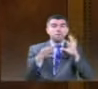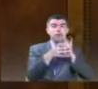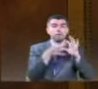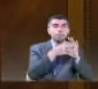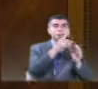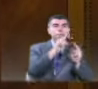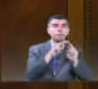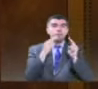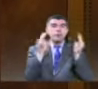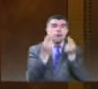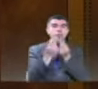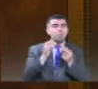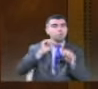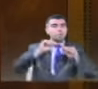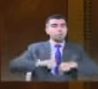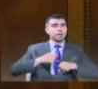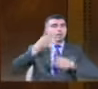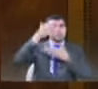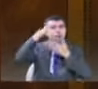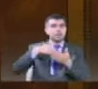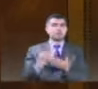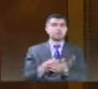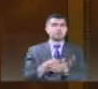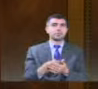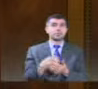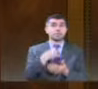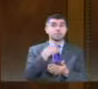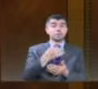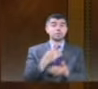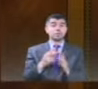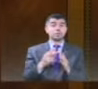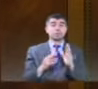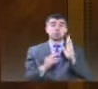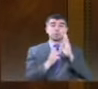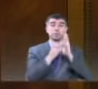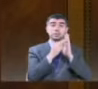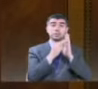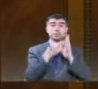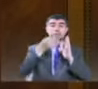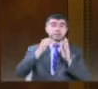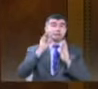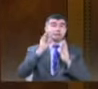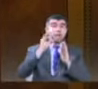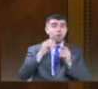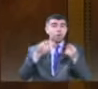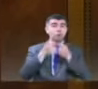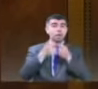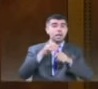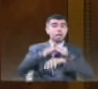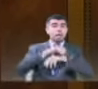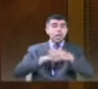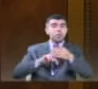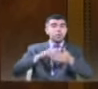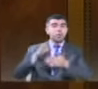والاقتصادية الدولية. إن الوضع المتقدم هو نوع من التعهد الأوروبي